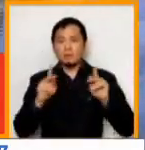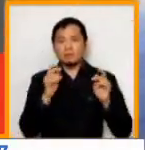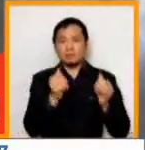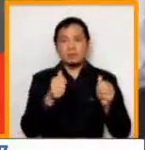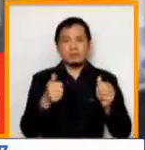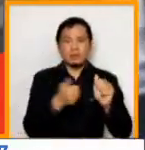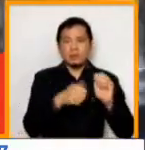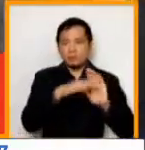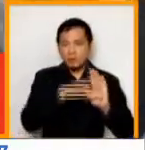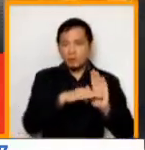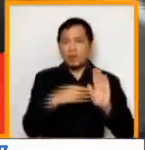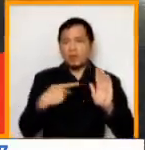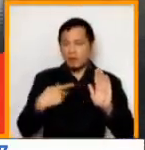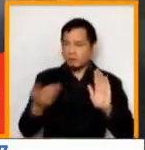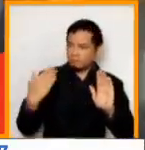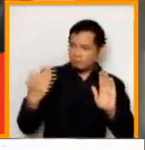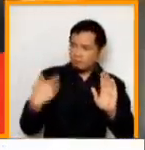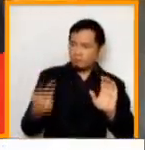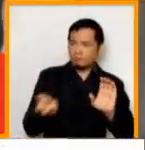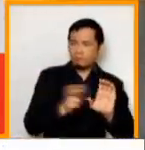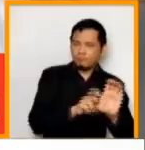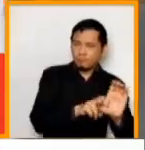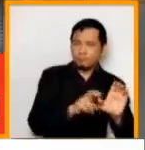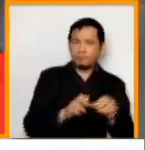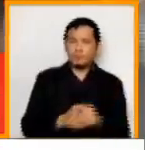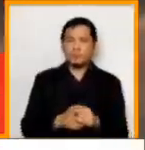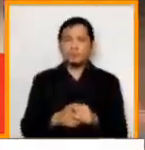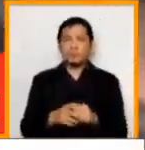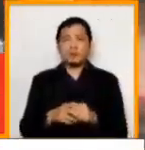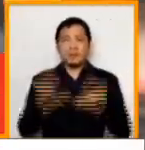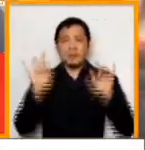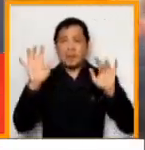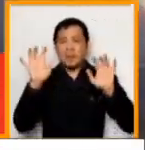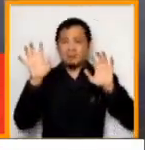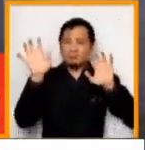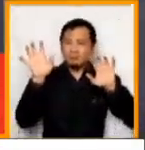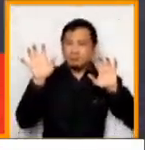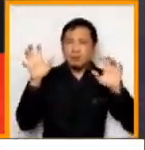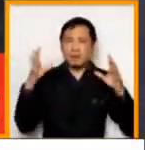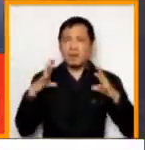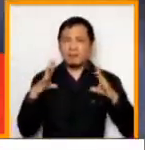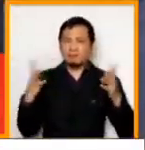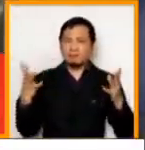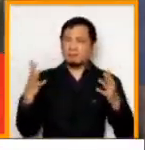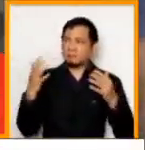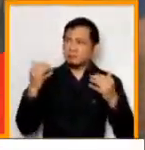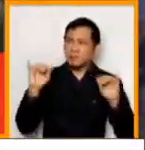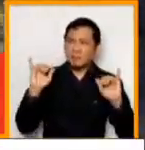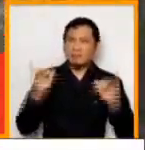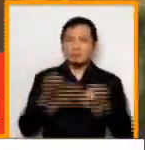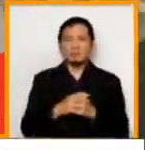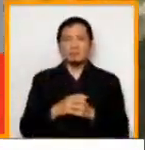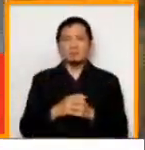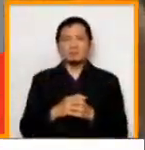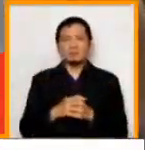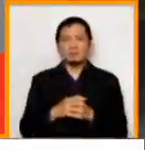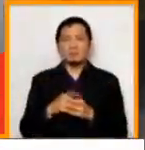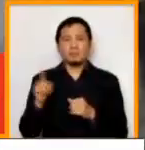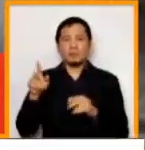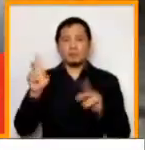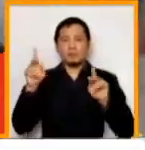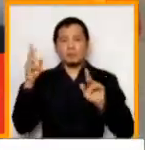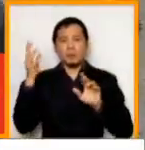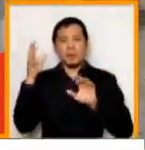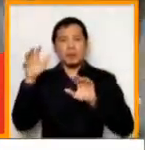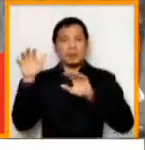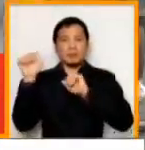nakakasakay. Tuloy naman yung pag-ambon dito kaya para po sa mga pasaherong pasakay pa lang o paalis pa lang ng kanilang mga bahay maiging magdala ng pananggalang